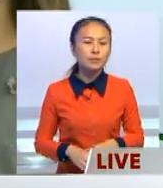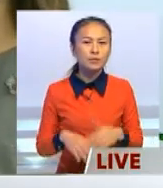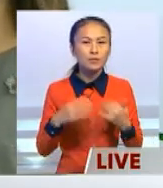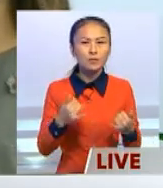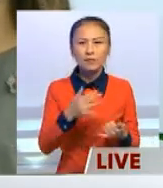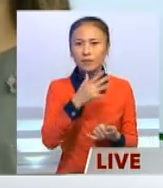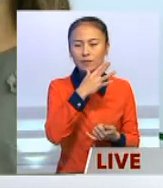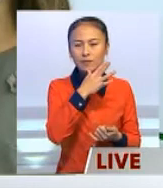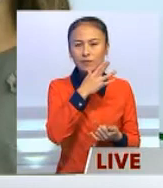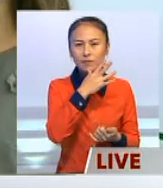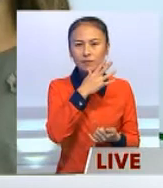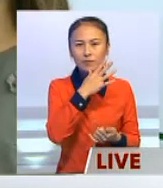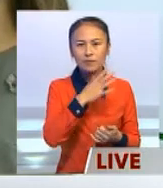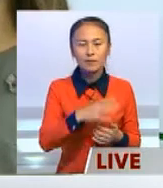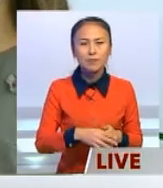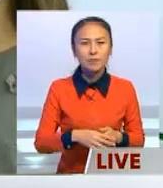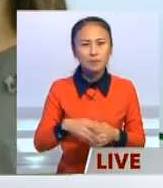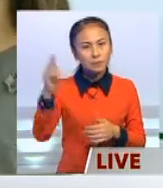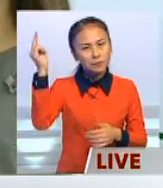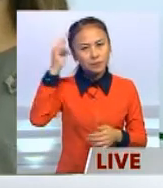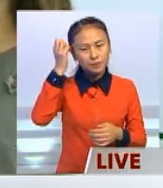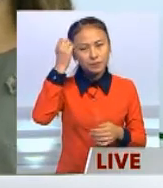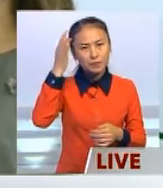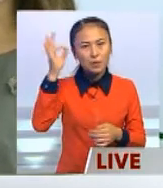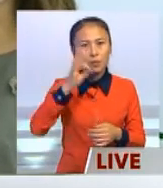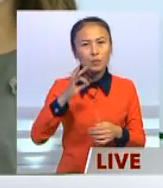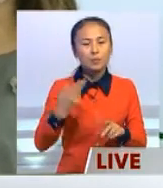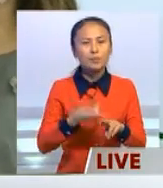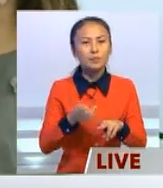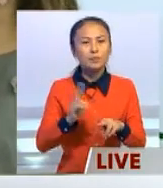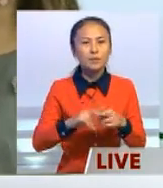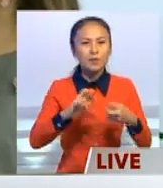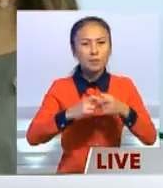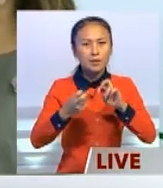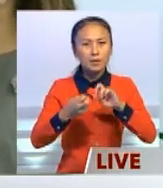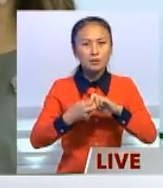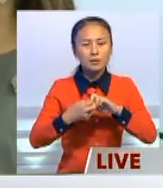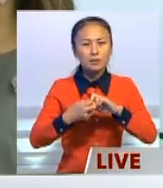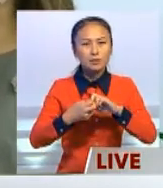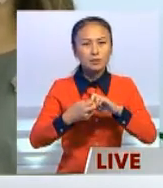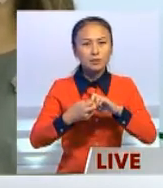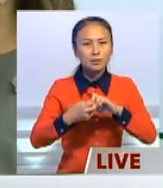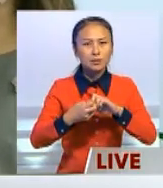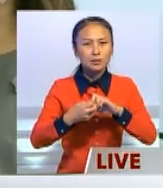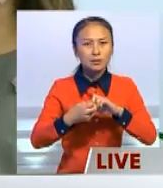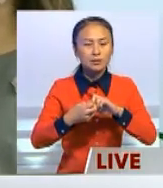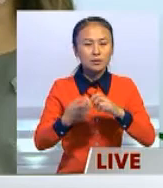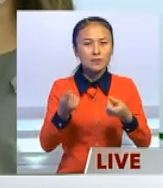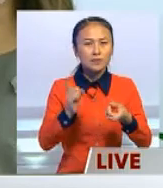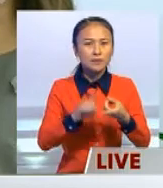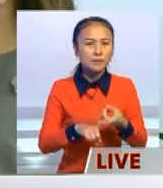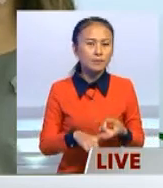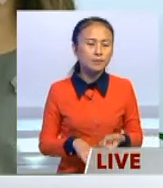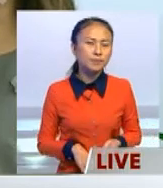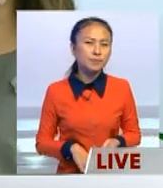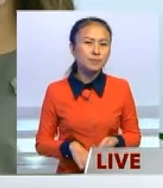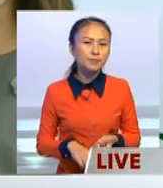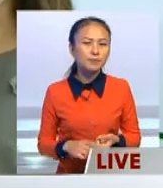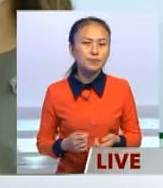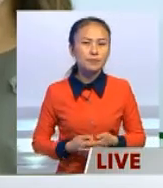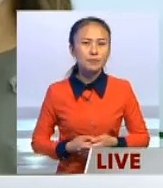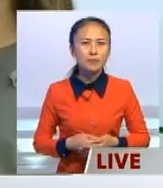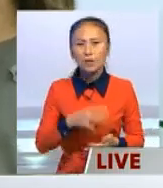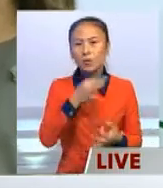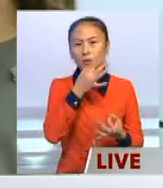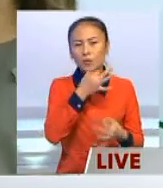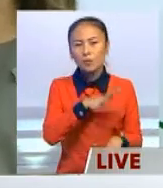нәрсе, біздер білім беру саласында жұмыс істегендіктен және білім беру саласының интернетте нұсқасында жұмыс істегендіктен